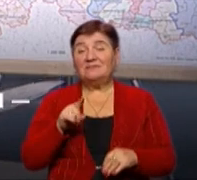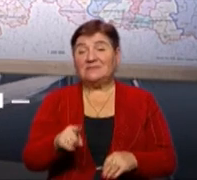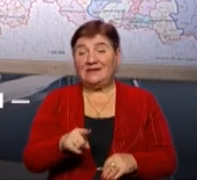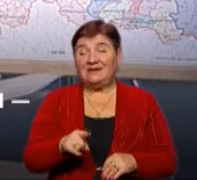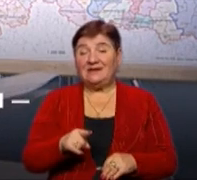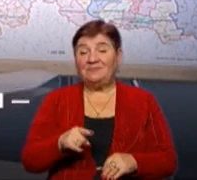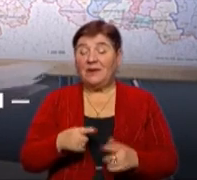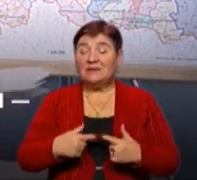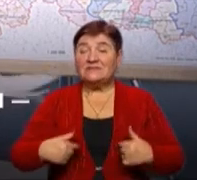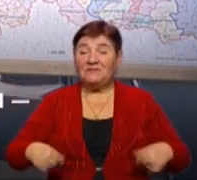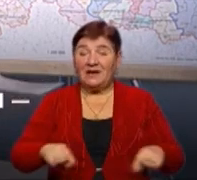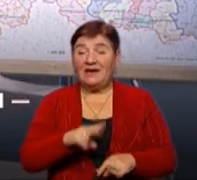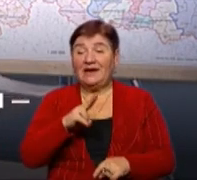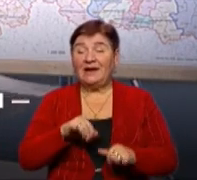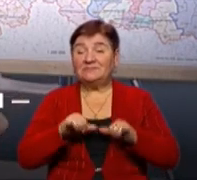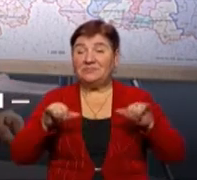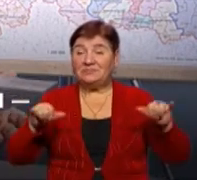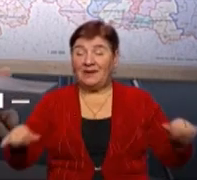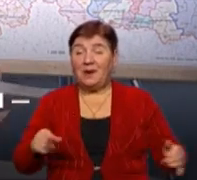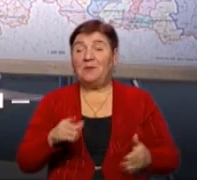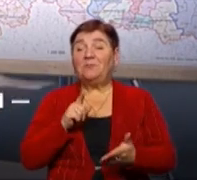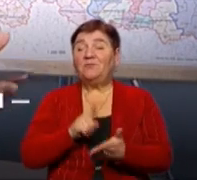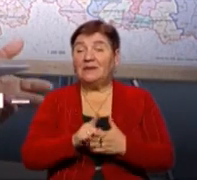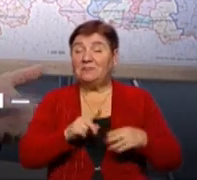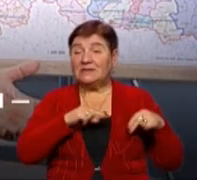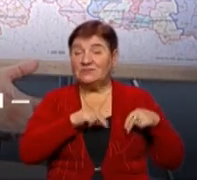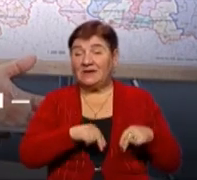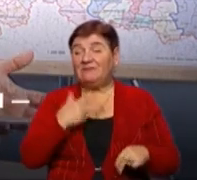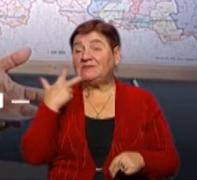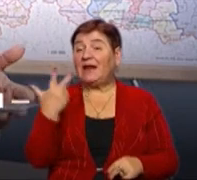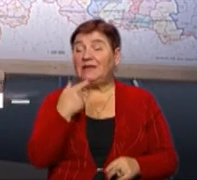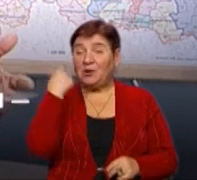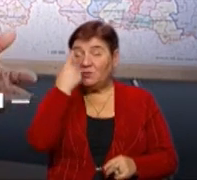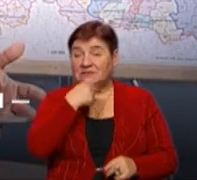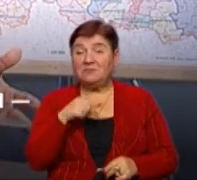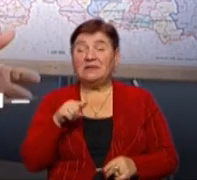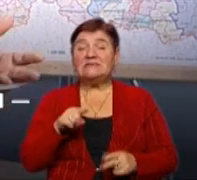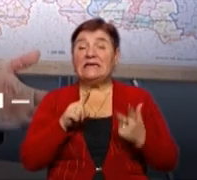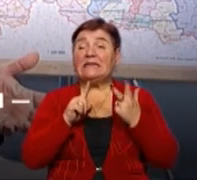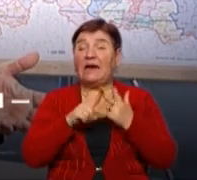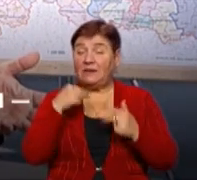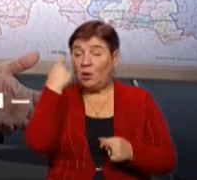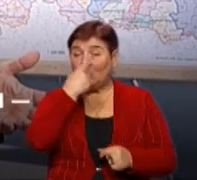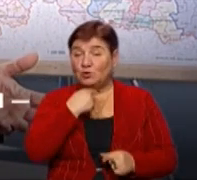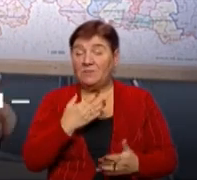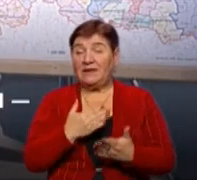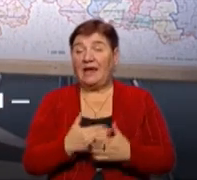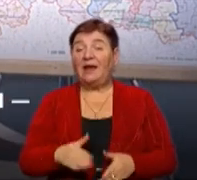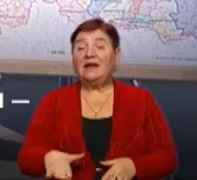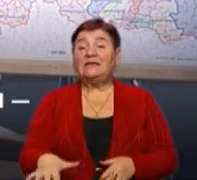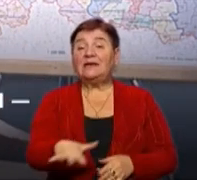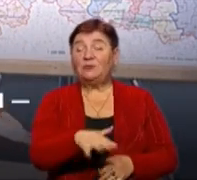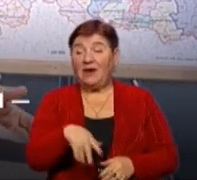щоб Агенція регіонального розвитку має працювати в інтересах третіх осіб, ці треті особи і є